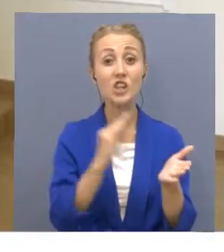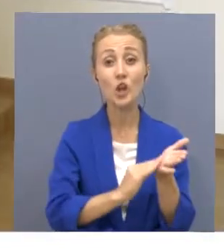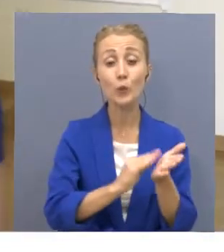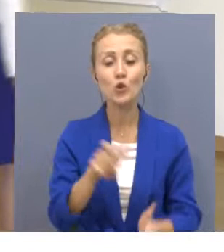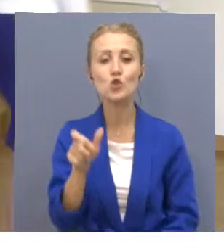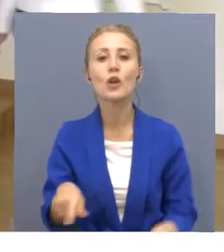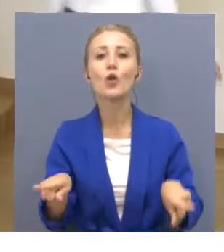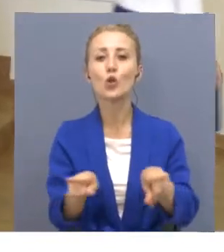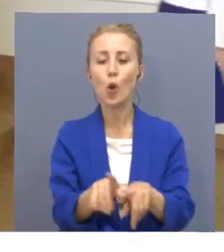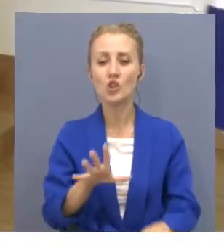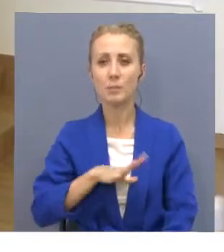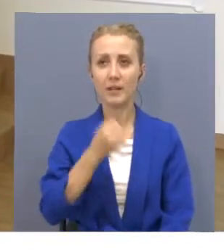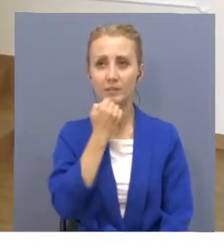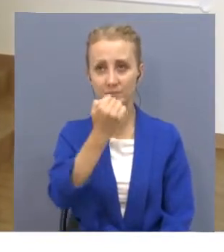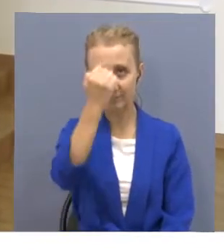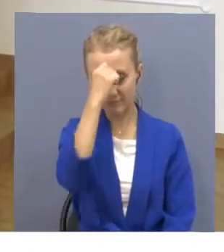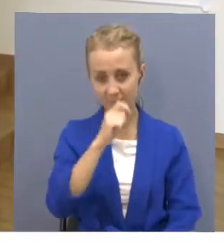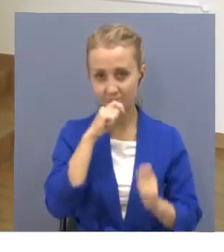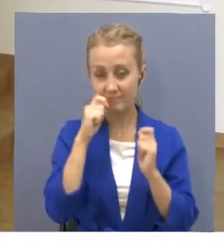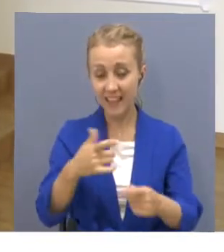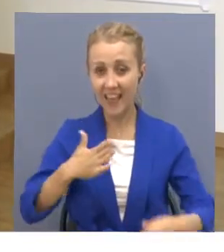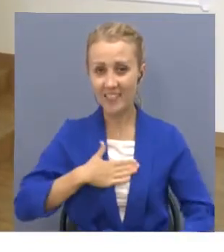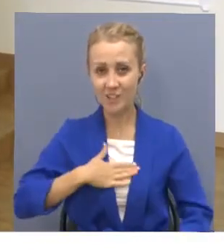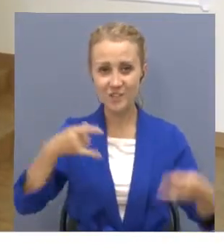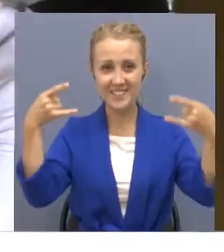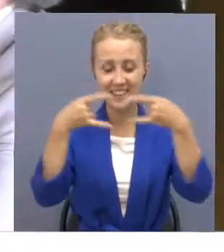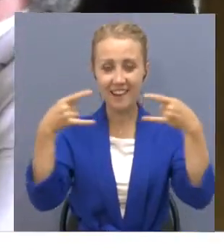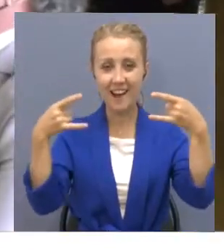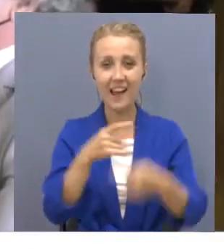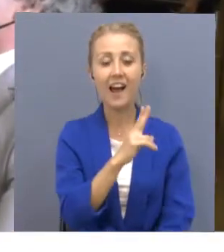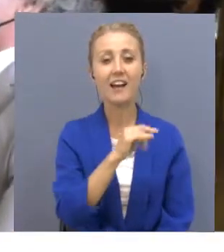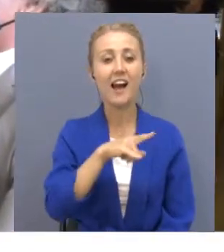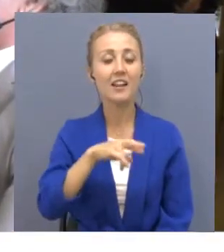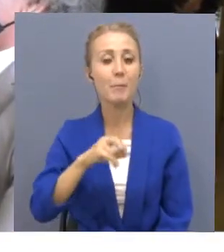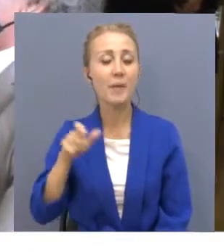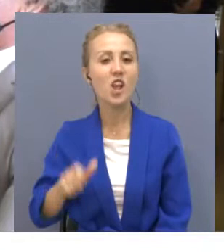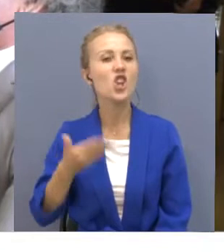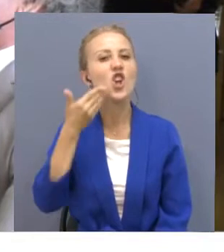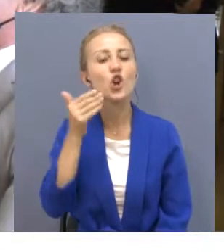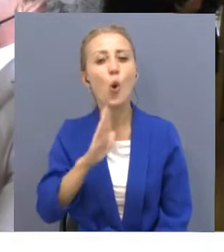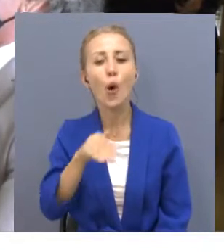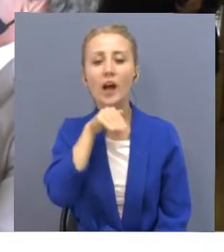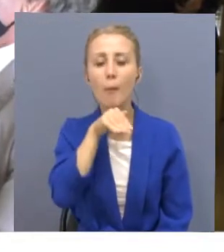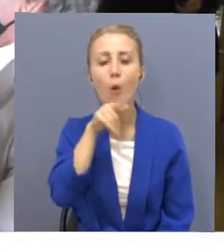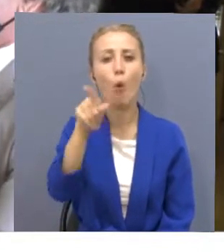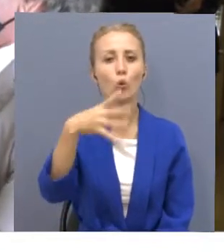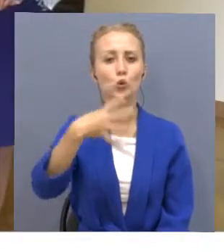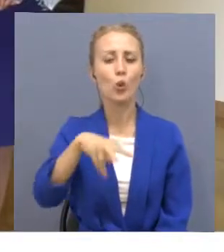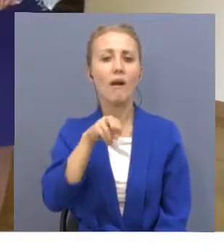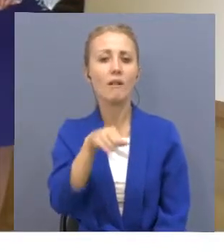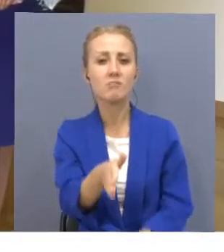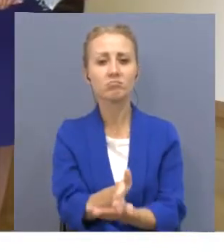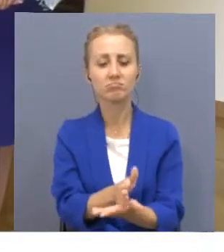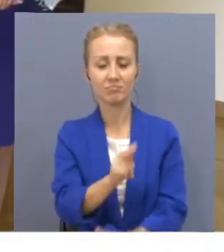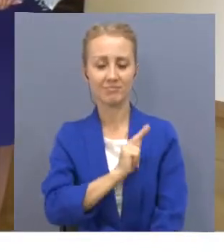Ермек Буранбаевич поблагодарил Халымбека Мухамеджанова из телеканала «Кокше». Своей нелегкой профессии он верен уже более 40 лет.